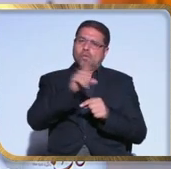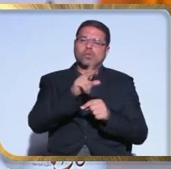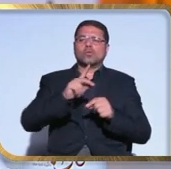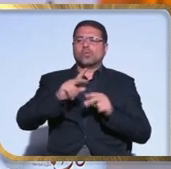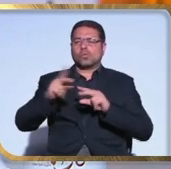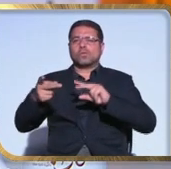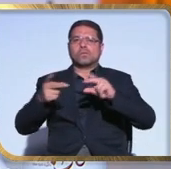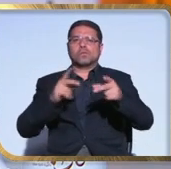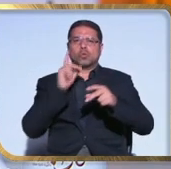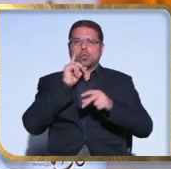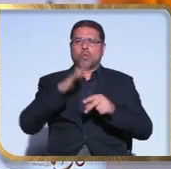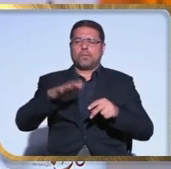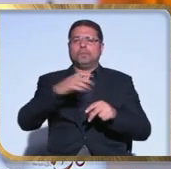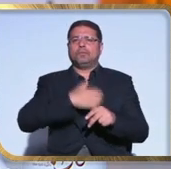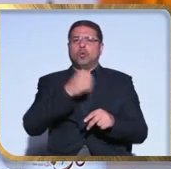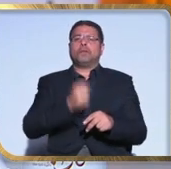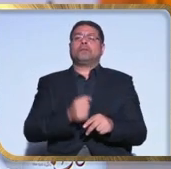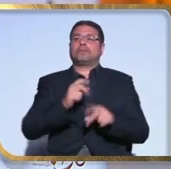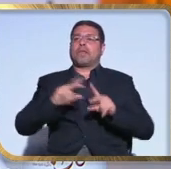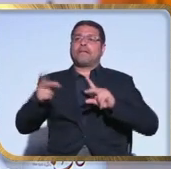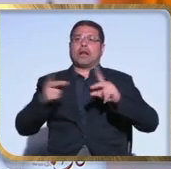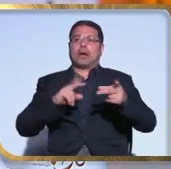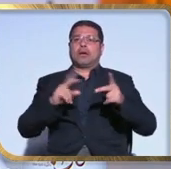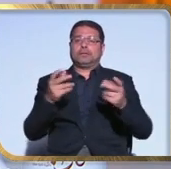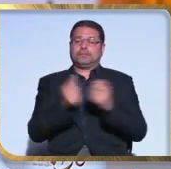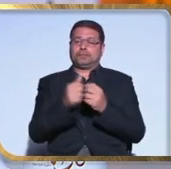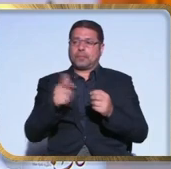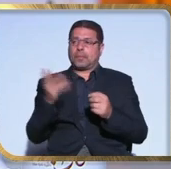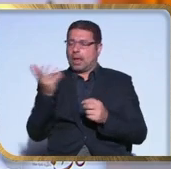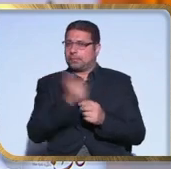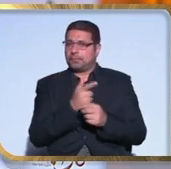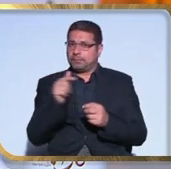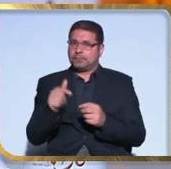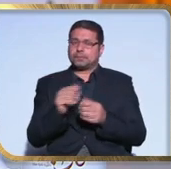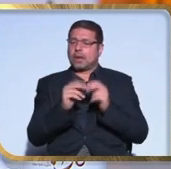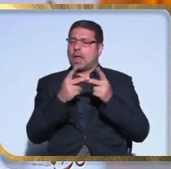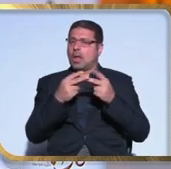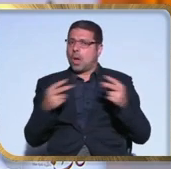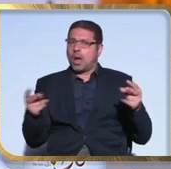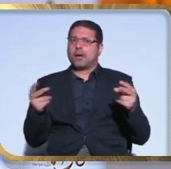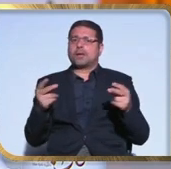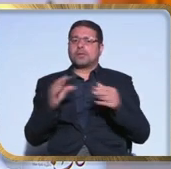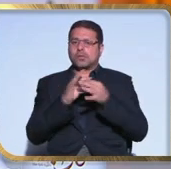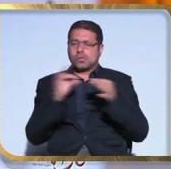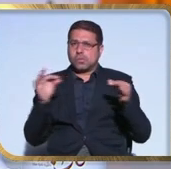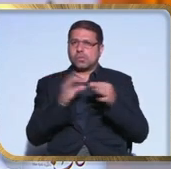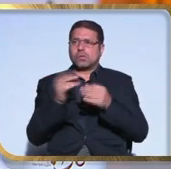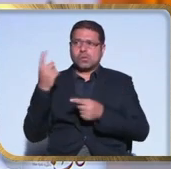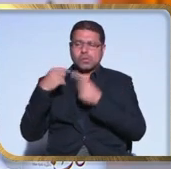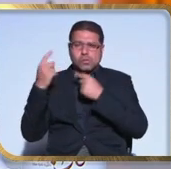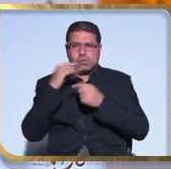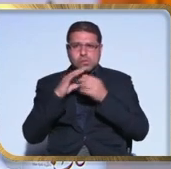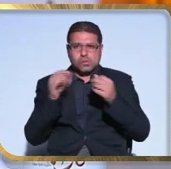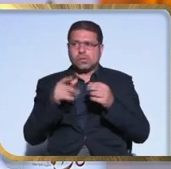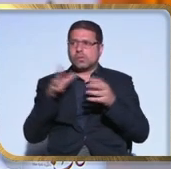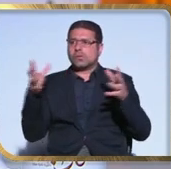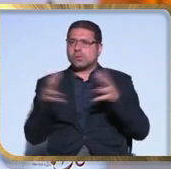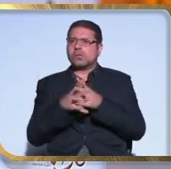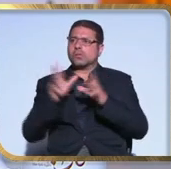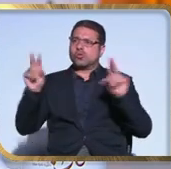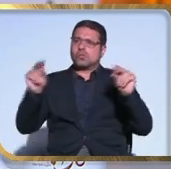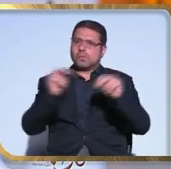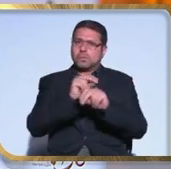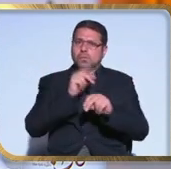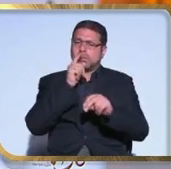او امهات المؤمنين كان في فوارق في كم الروايه وانواع الروايات وفي اشتراك في مضامين وموضوعات